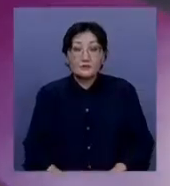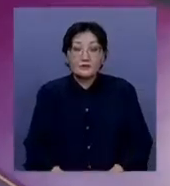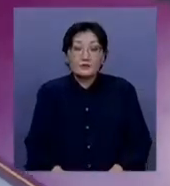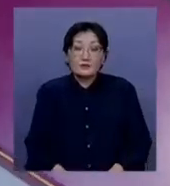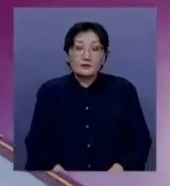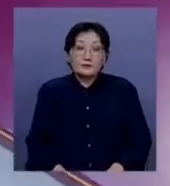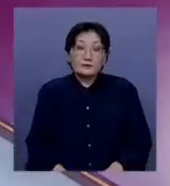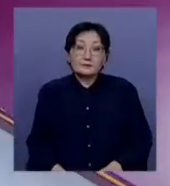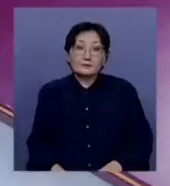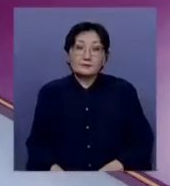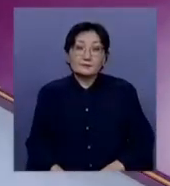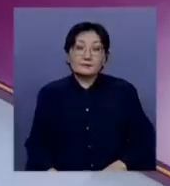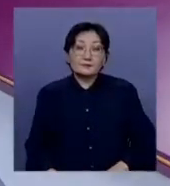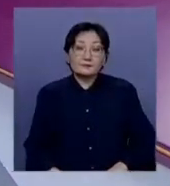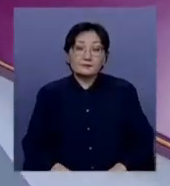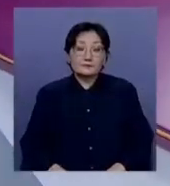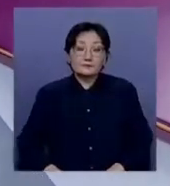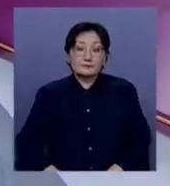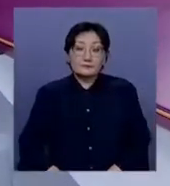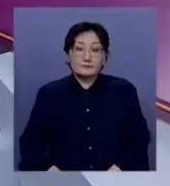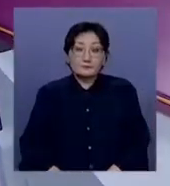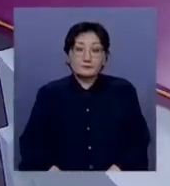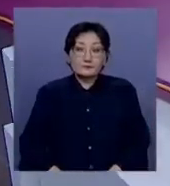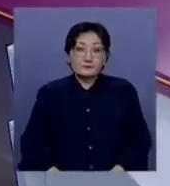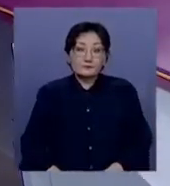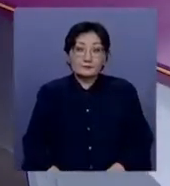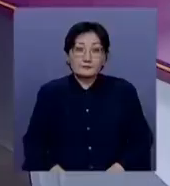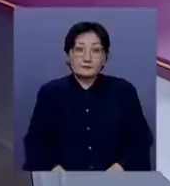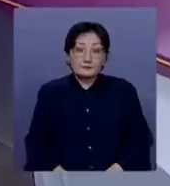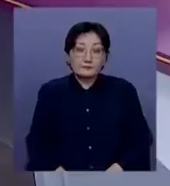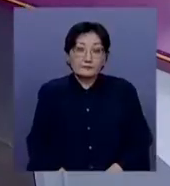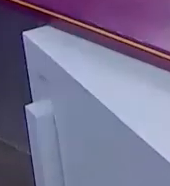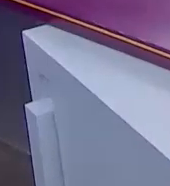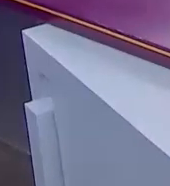Здравствуйте, уважаемые телезрители. Информационный выпуск продолжим на русском языке. Смотрите сегодня.